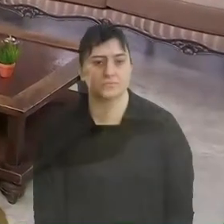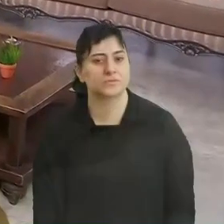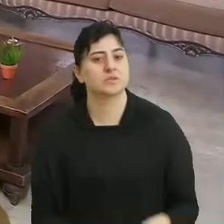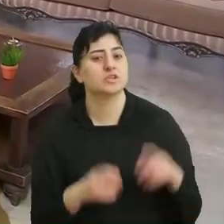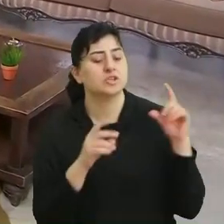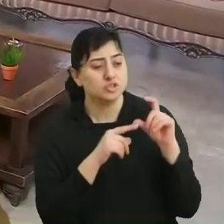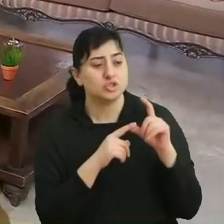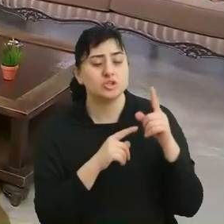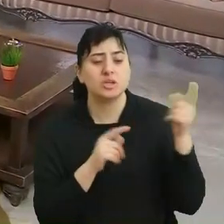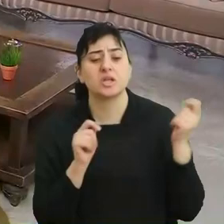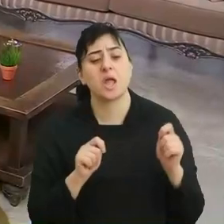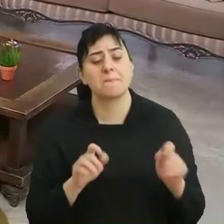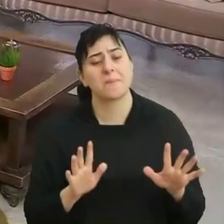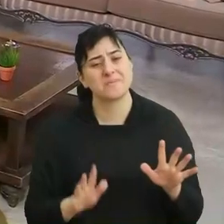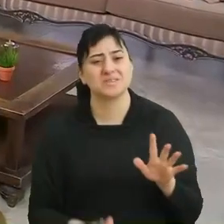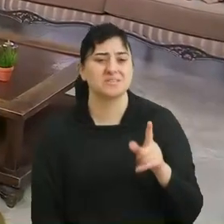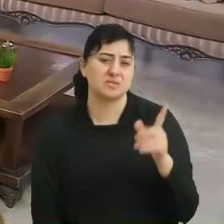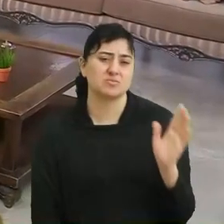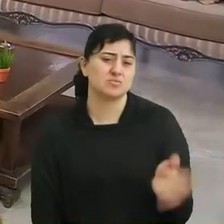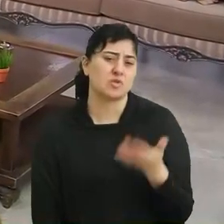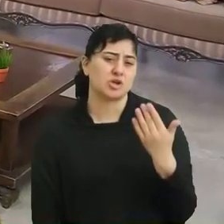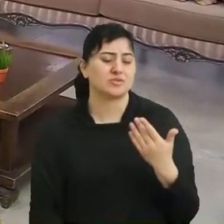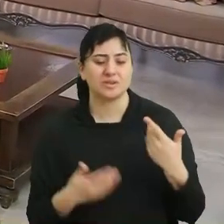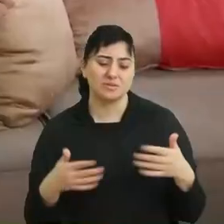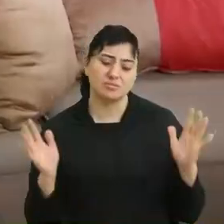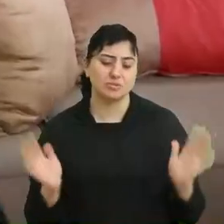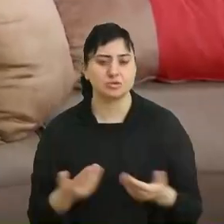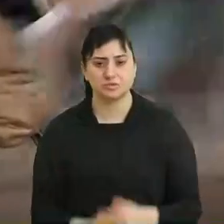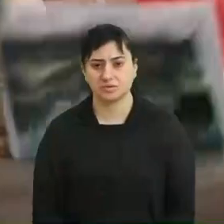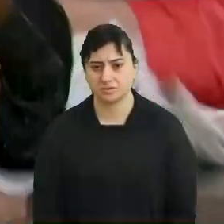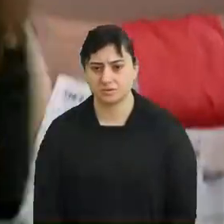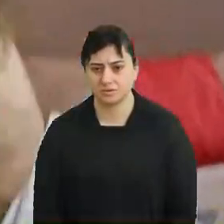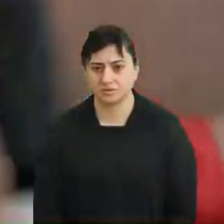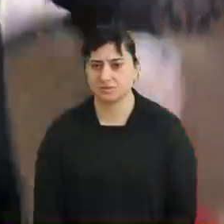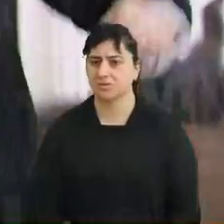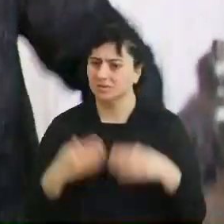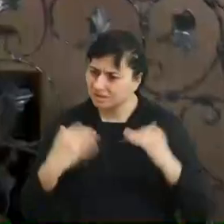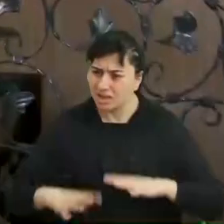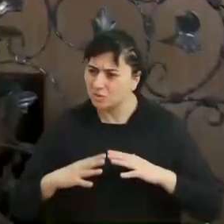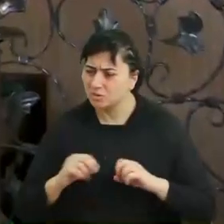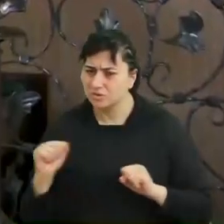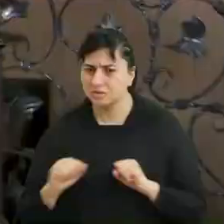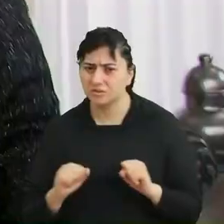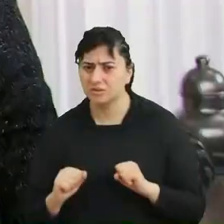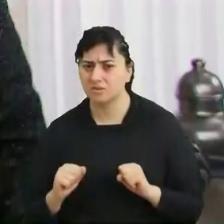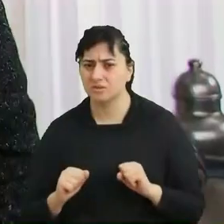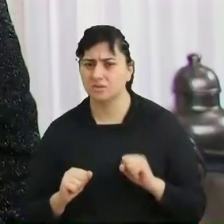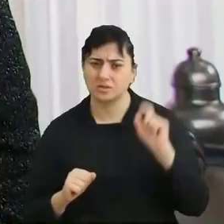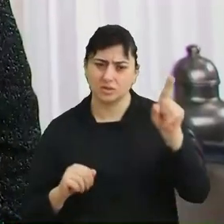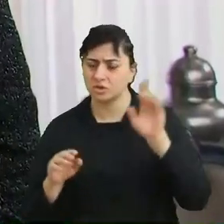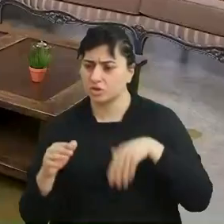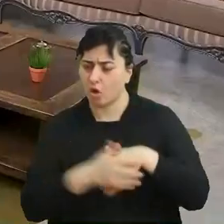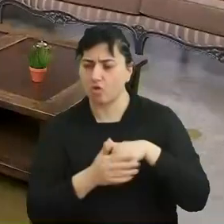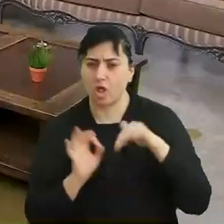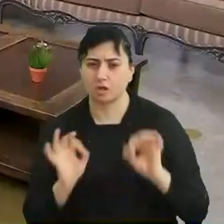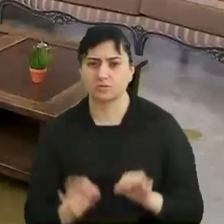Şükrü gene işleri yapmamış ama sen boş ver, akışına bırak Kemal. Gazeteyi elinden alıp hışımla ayaklandı. Onu hemen kapının önüne